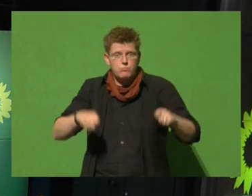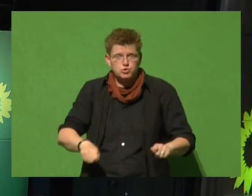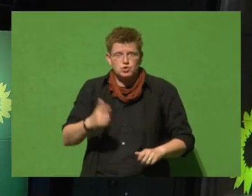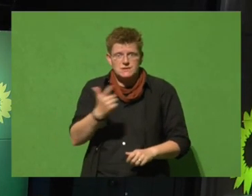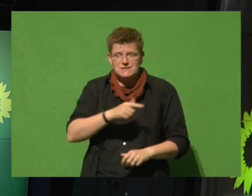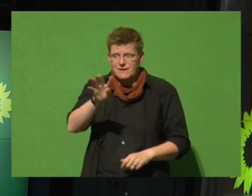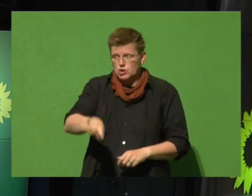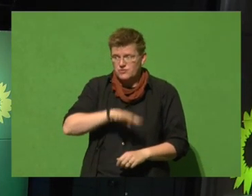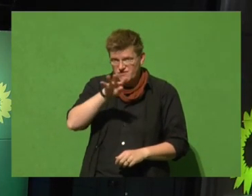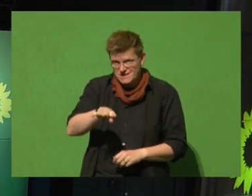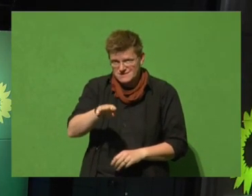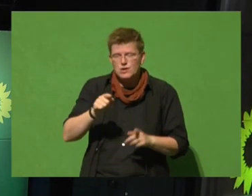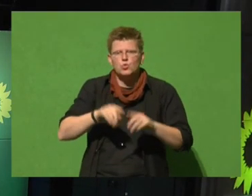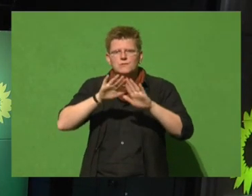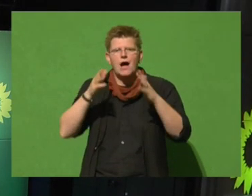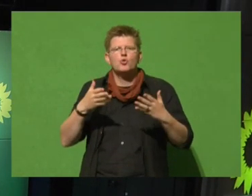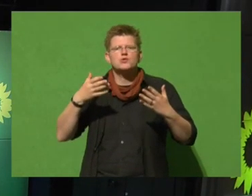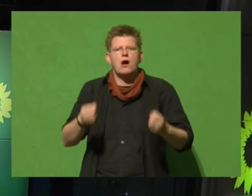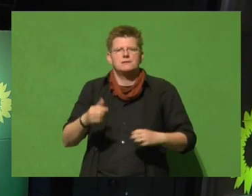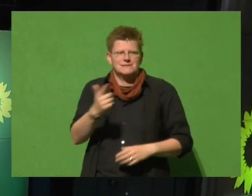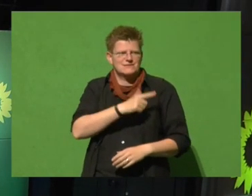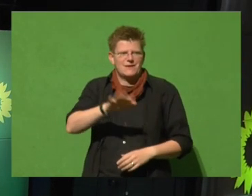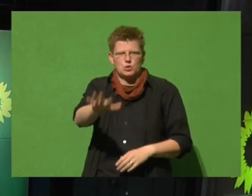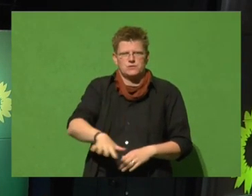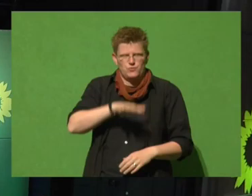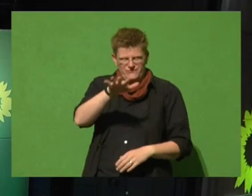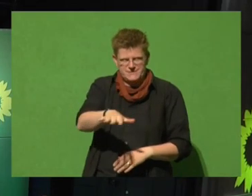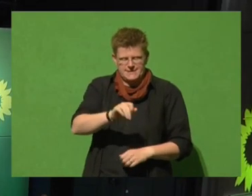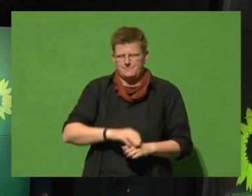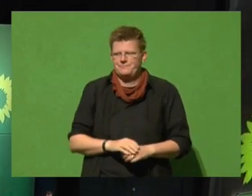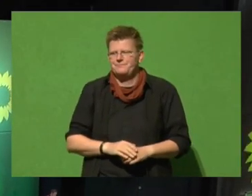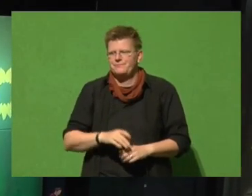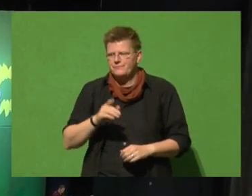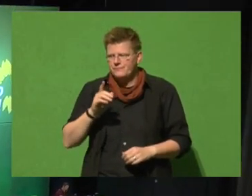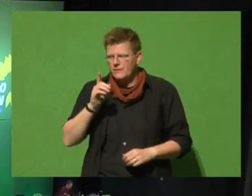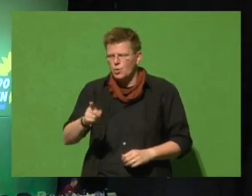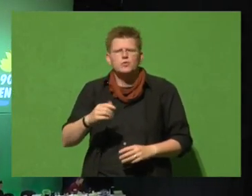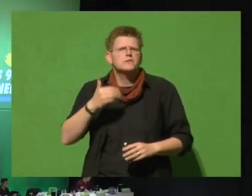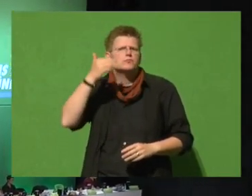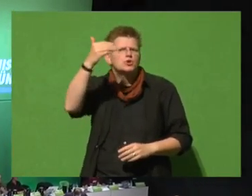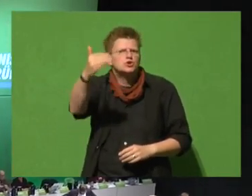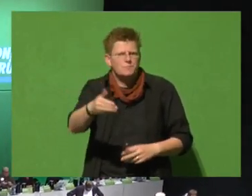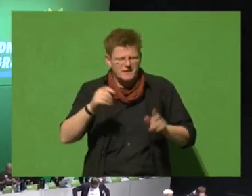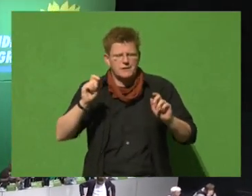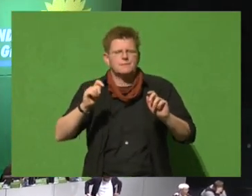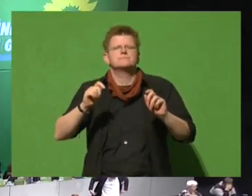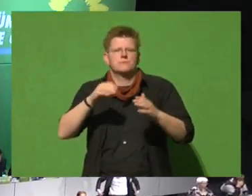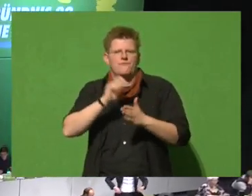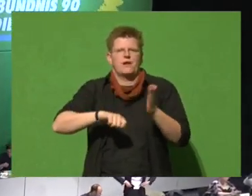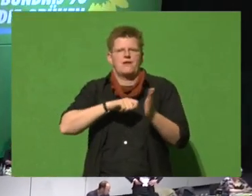Haushalt 2015. Und das Ergebnis der aktuellen Wahl verkünden wir euch dann gleich